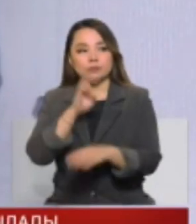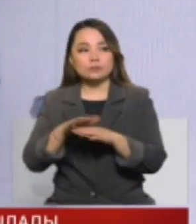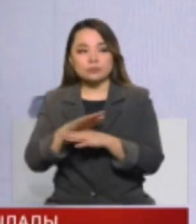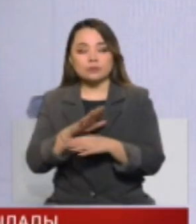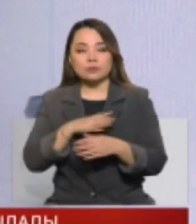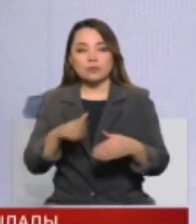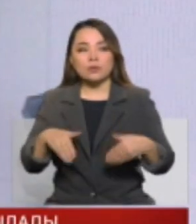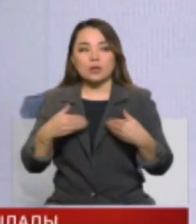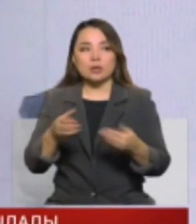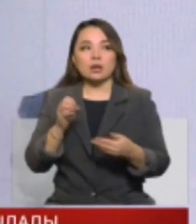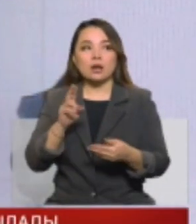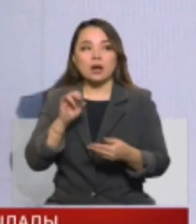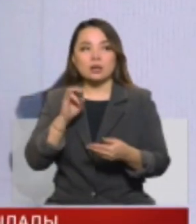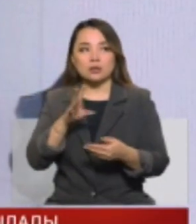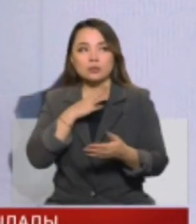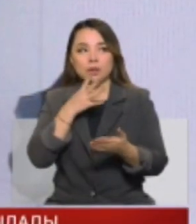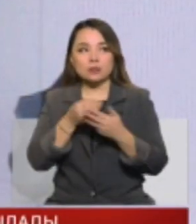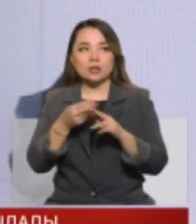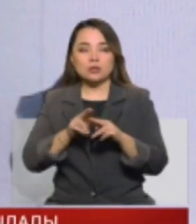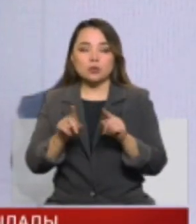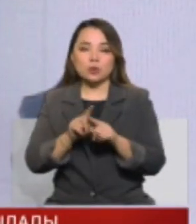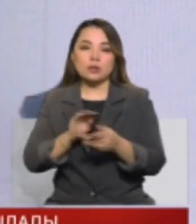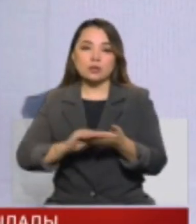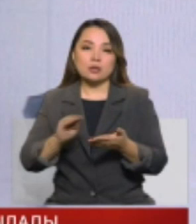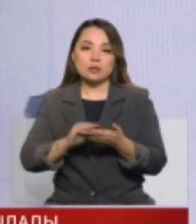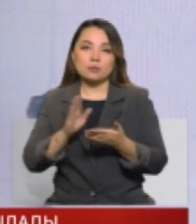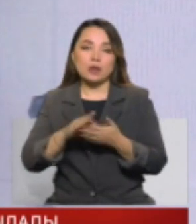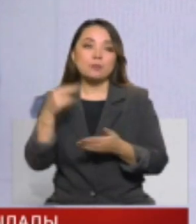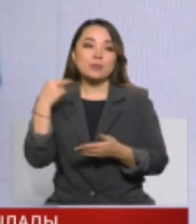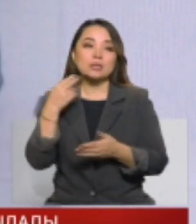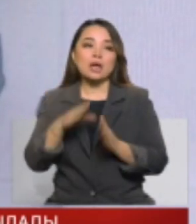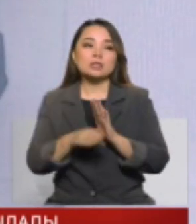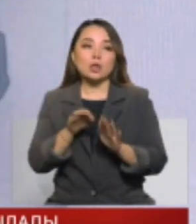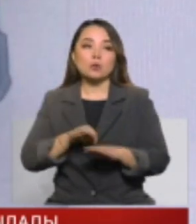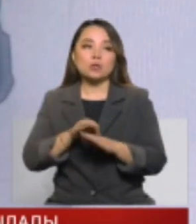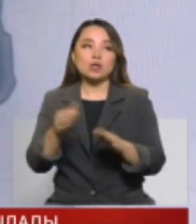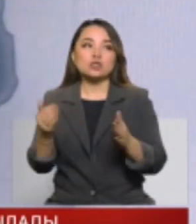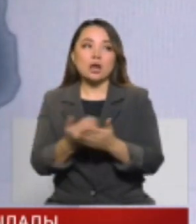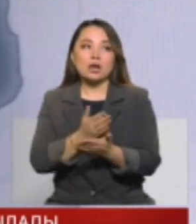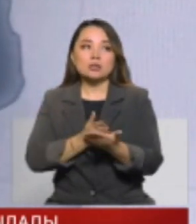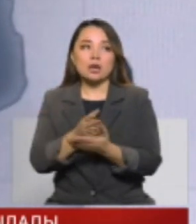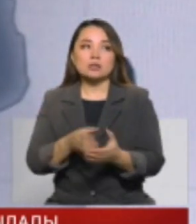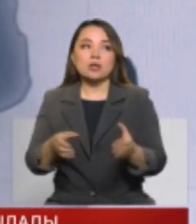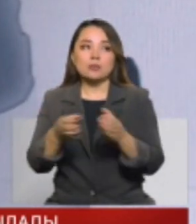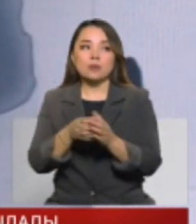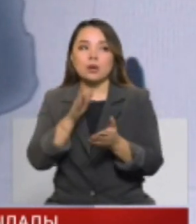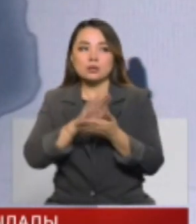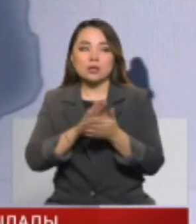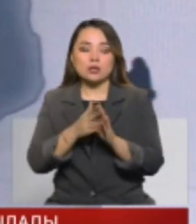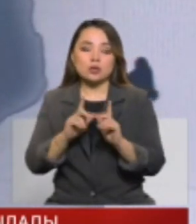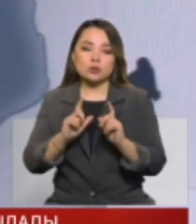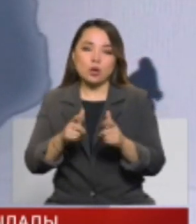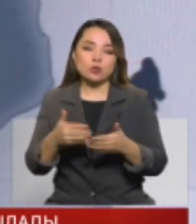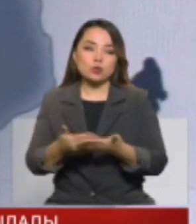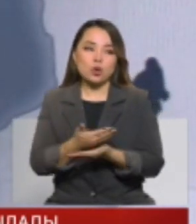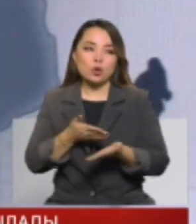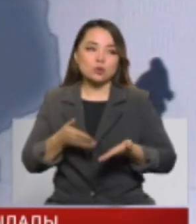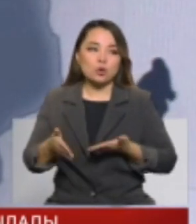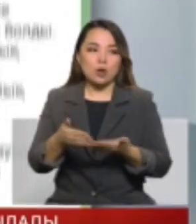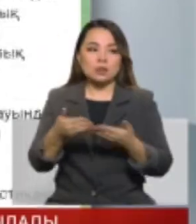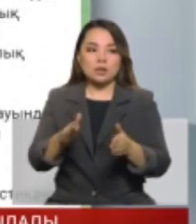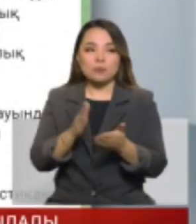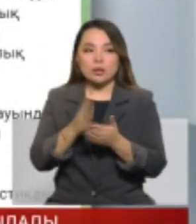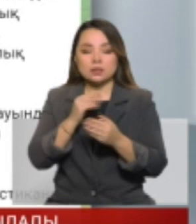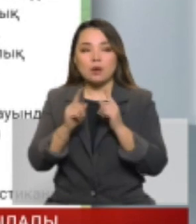кеңесші Ерлан Қарин әлеуметтік желідегі парақшасына президент сайлауы жаңа саяси науқандар кезеңіне жол ашты. Соның